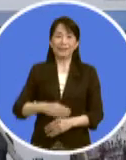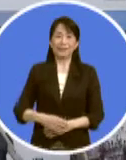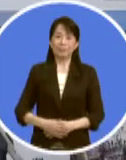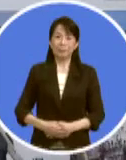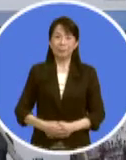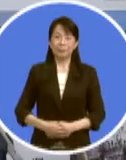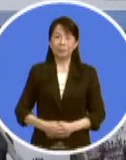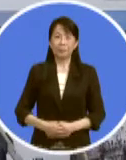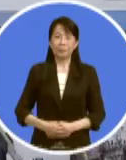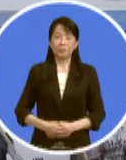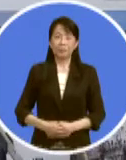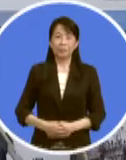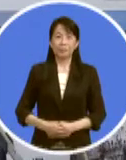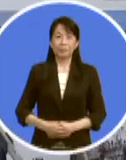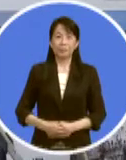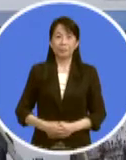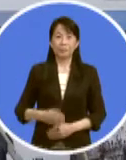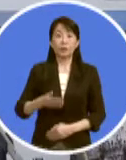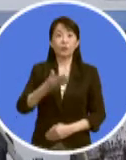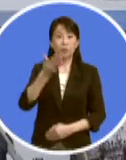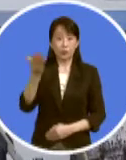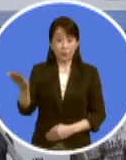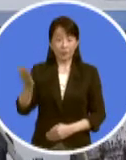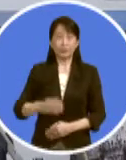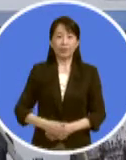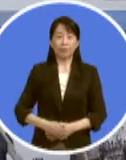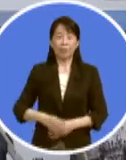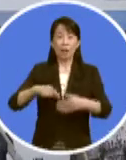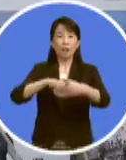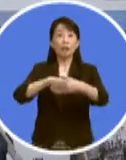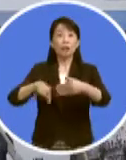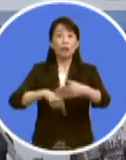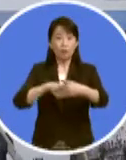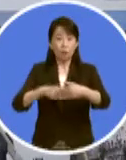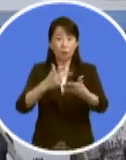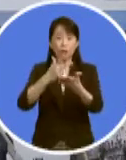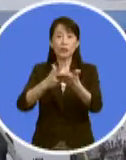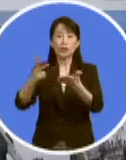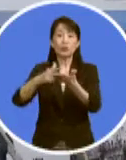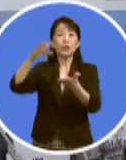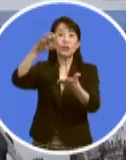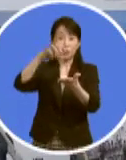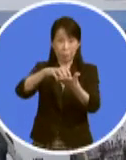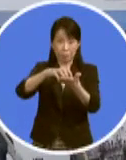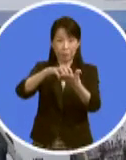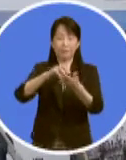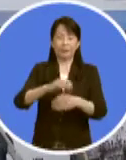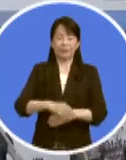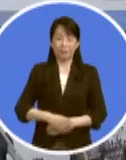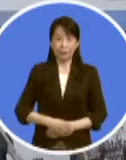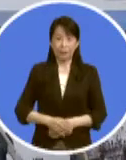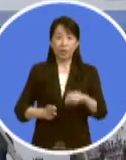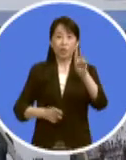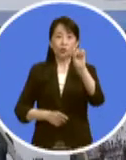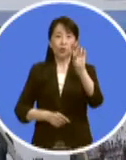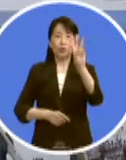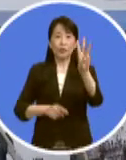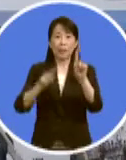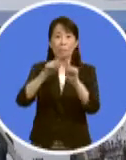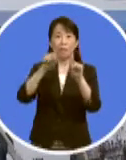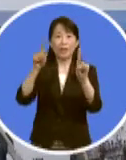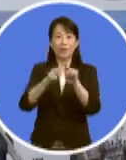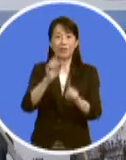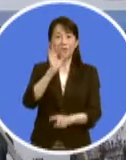ているところでございますそれからと中身はのずっと書かせていただいていますどうもなところで申し上げますと13